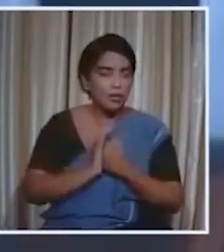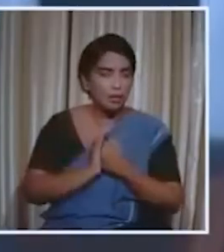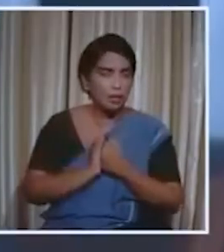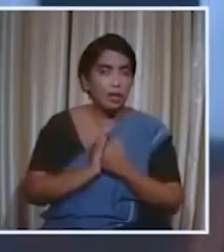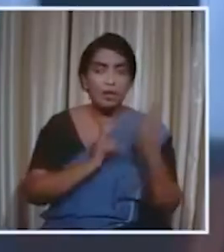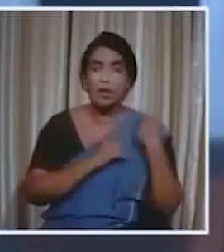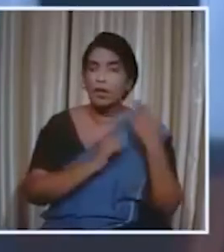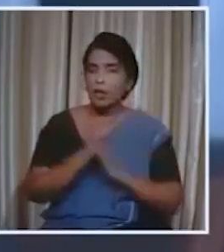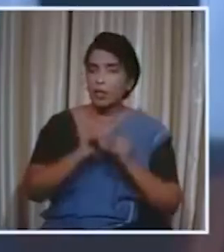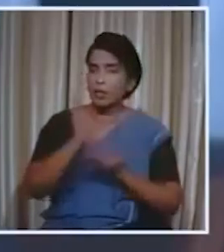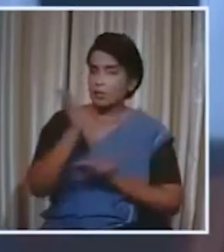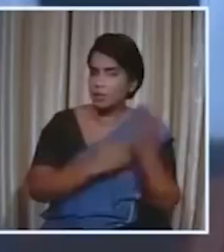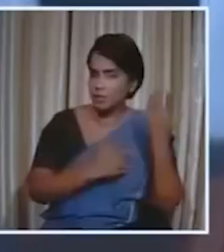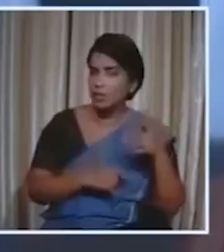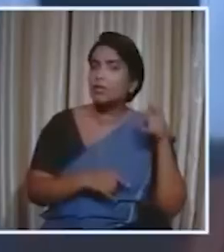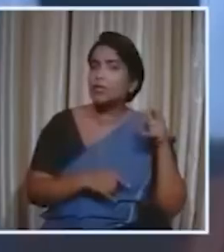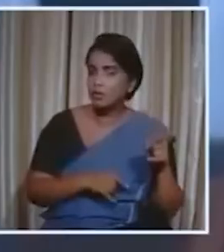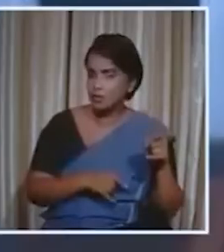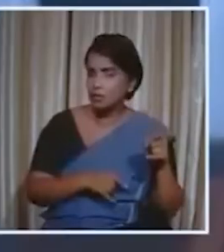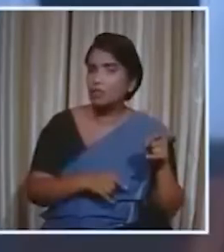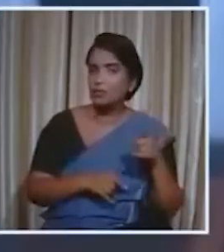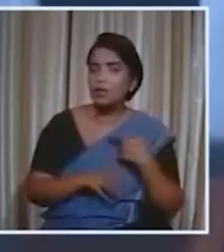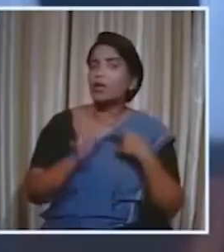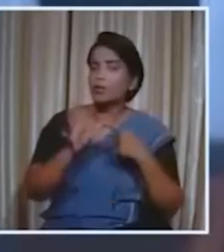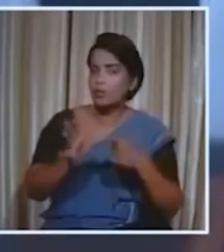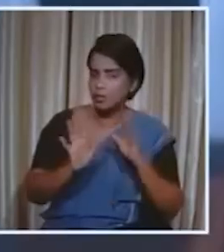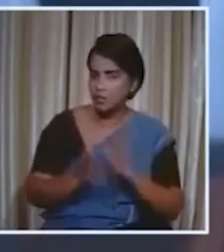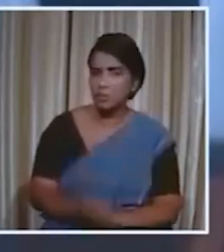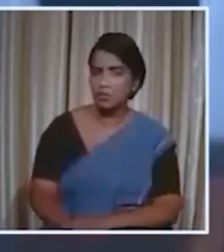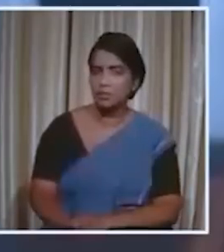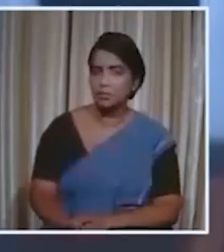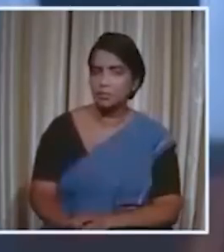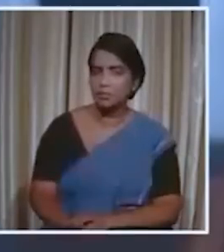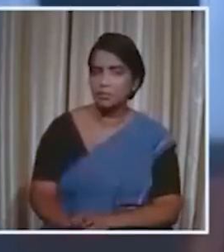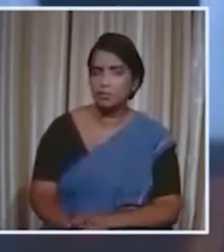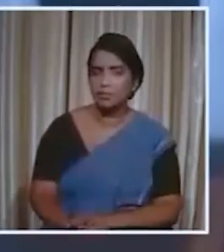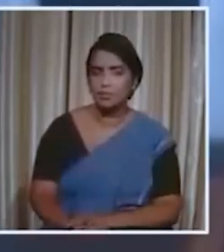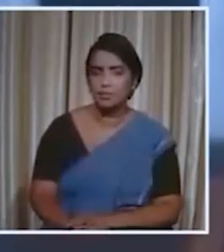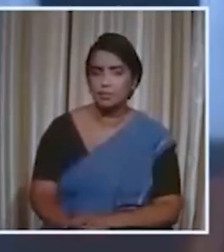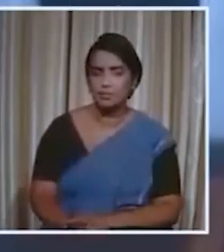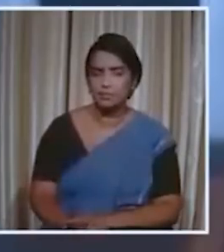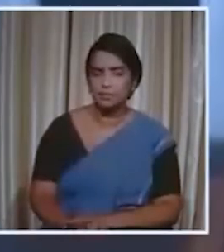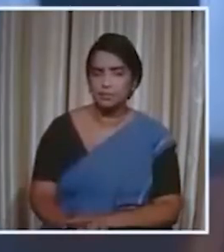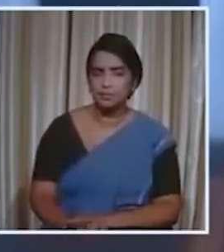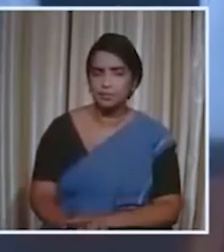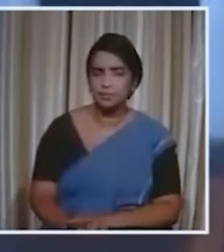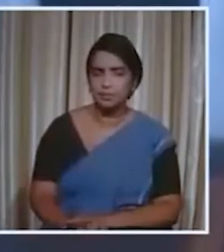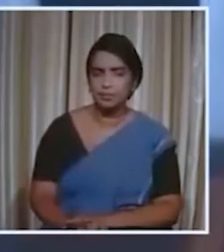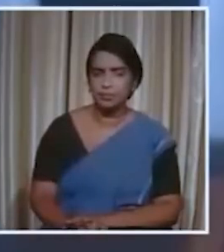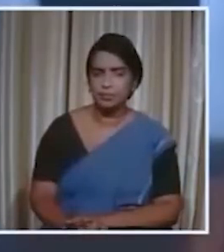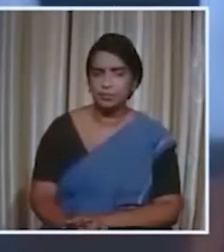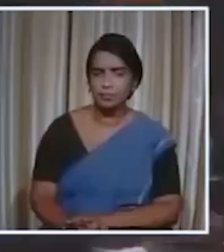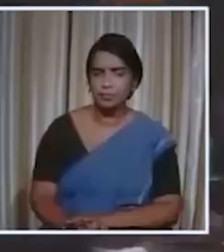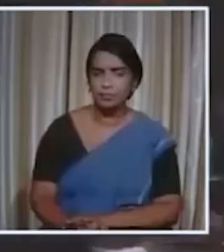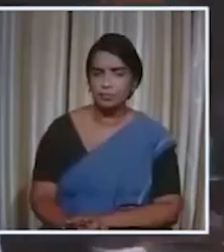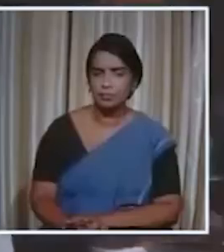භාර ඇමතිතුමා දාලා තියෙනවා. ඒක තමයි මේකට තියෙන උත්තරේ. ඔව් ශානෙක්කෙන් මන්තුමා ඉක්මනට ප්‍රශ්න අහන්න. ඔව් අනේ කතානායකතුමා පුදේ පළවෙනි